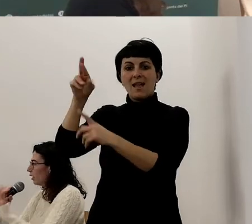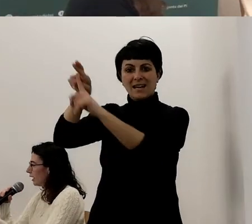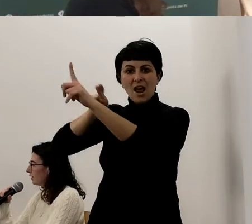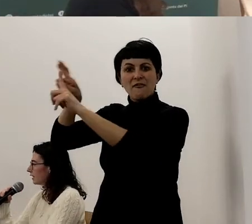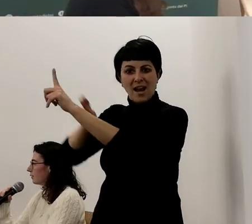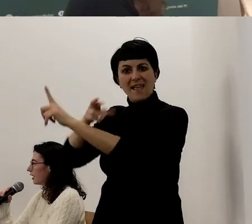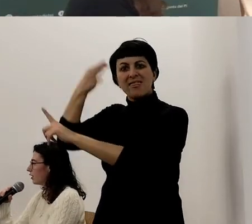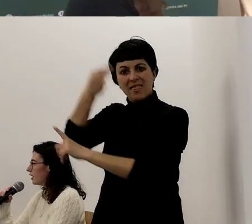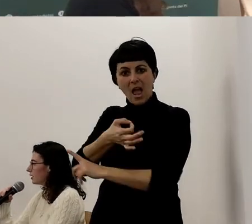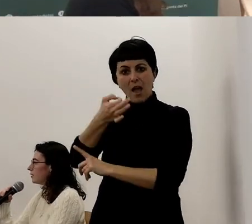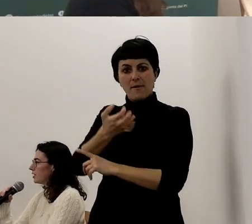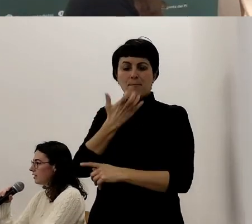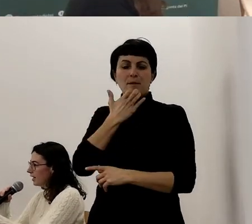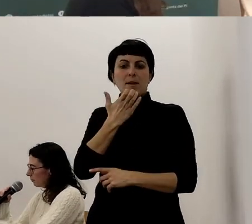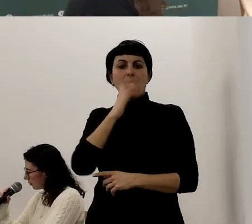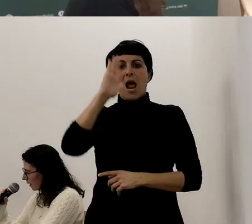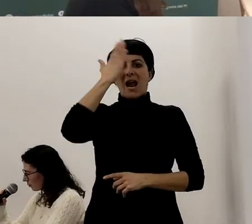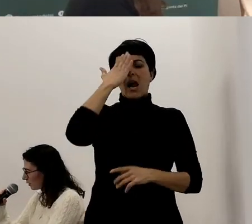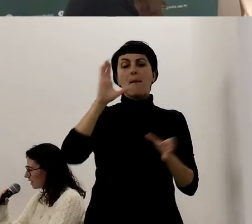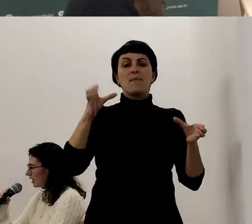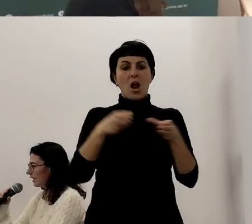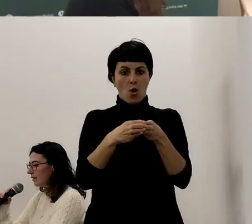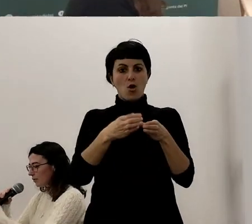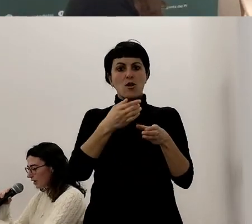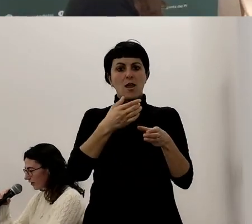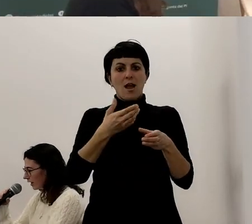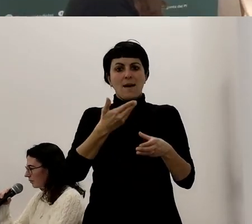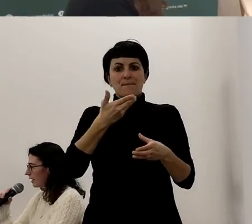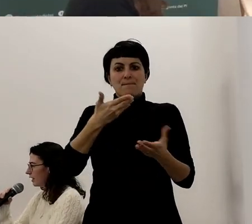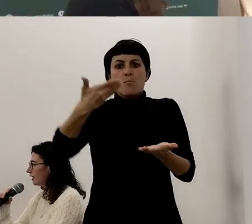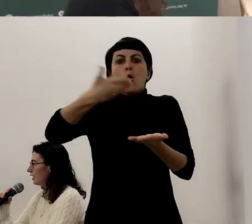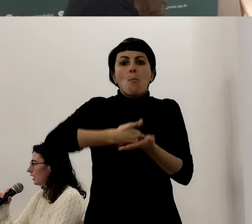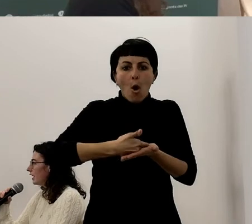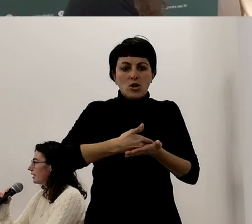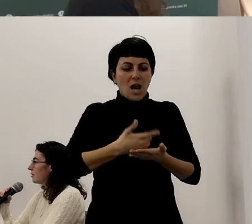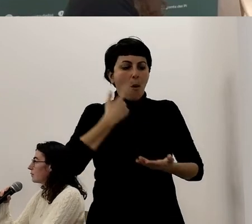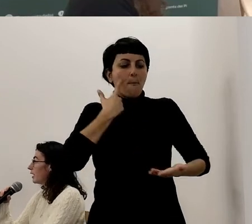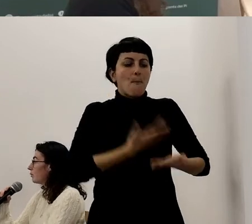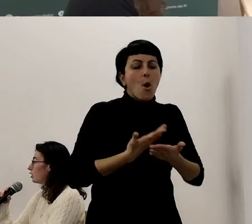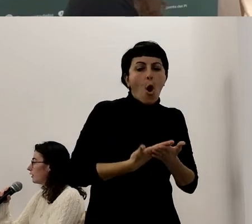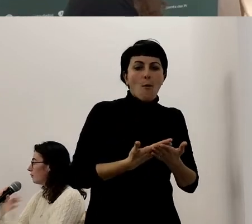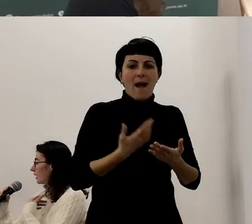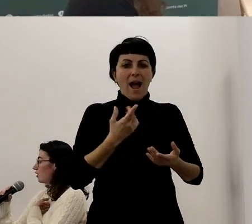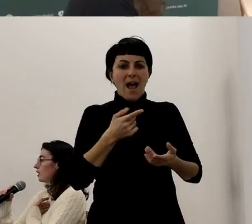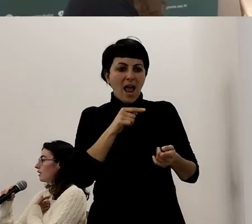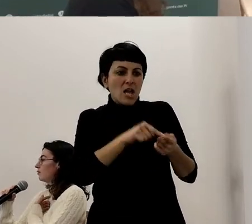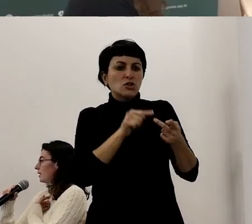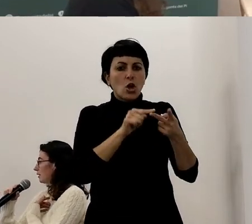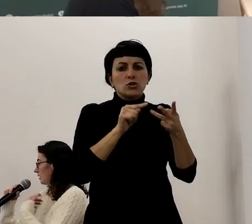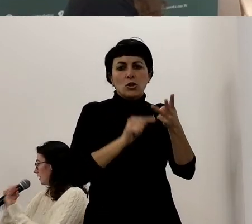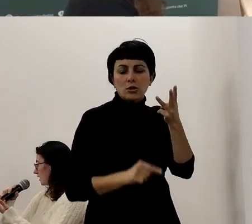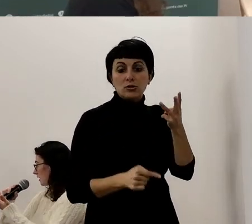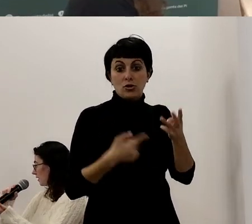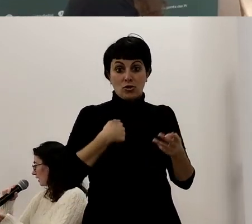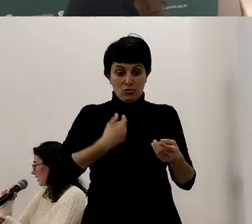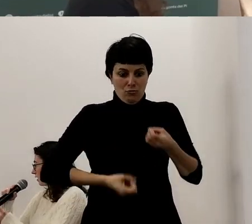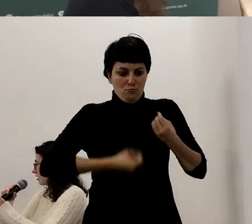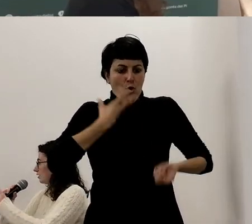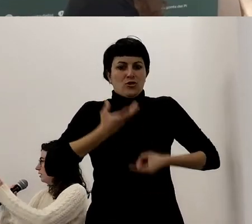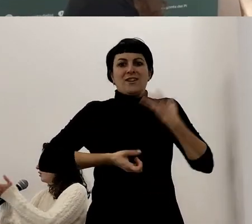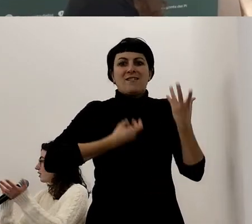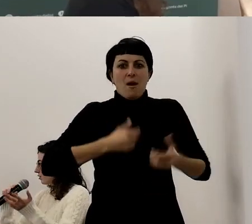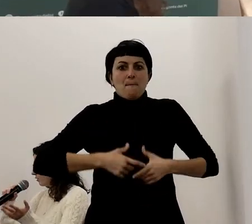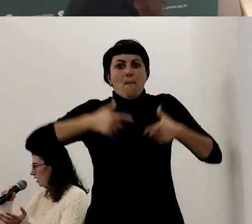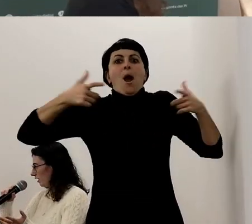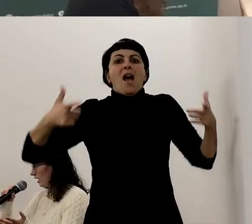m'ha motivat molt l'antic cap de colla, també m'ha dit, va, prova de puntejar en gran, prova de ser aquest ball, que era ell també que m'anava motivant, perquè jo en aquell moment també tenia aquesta barrera